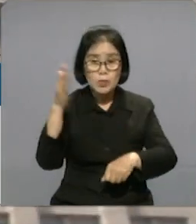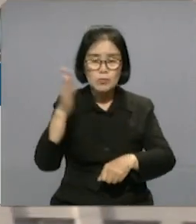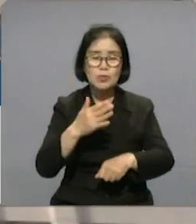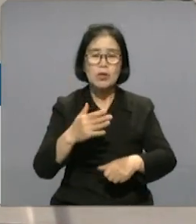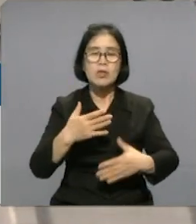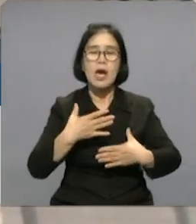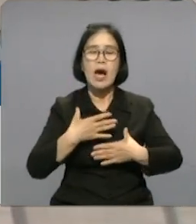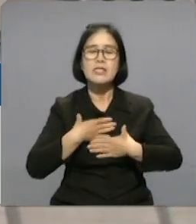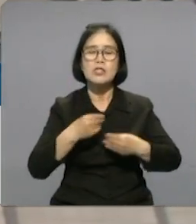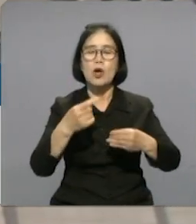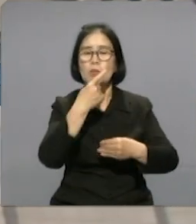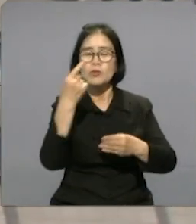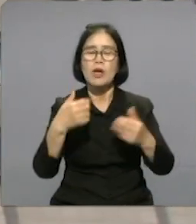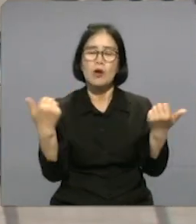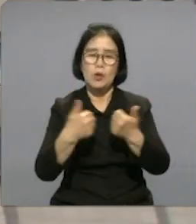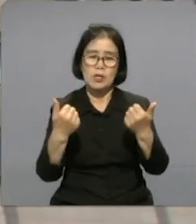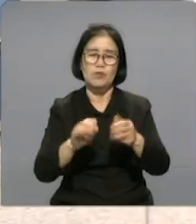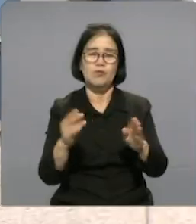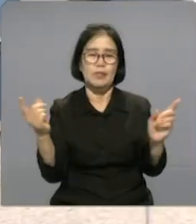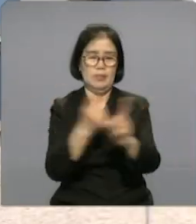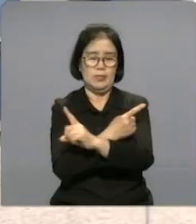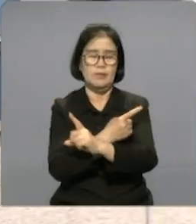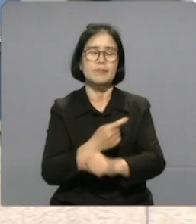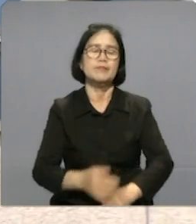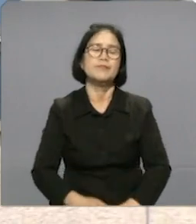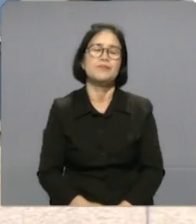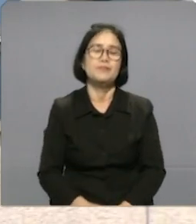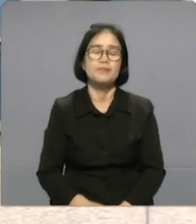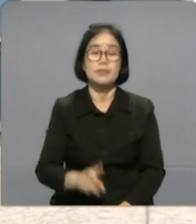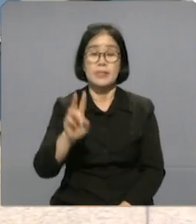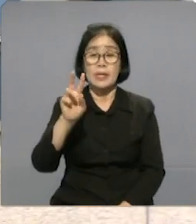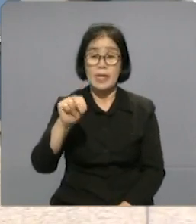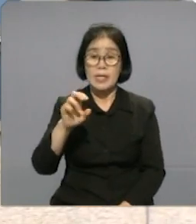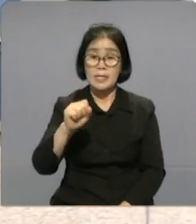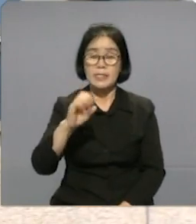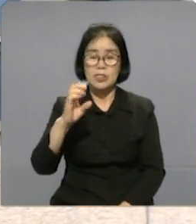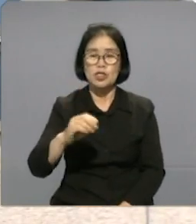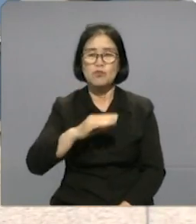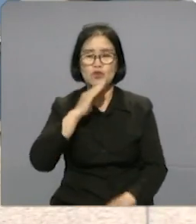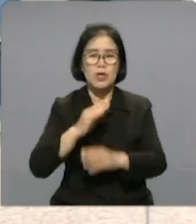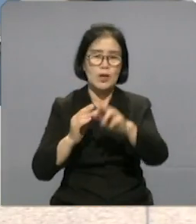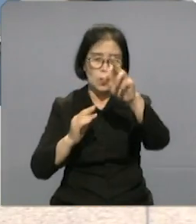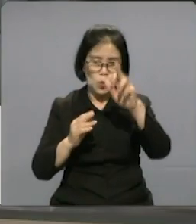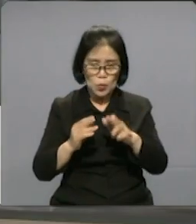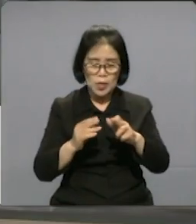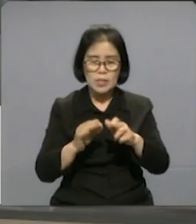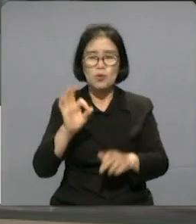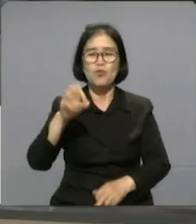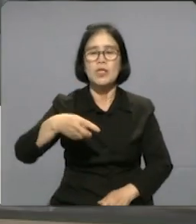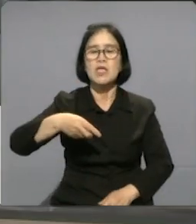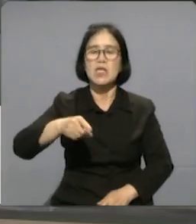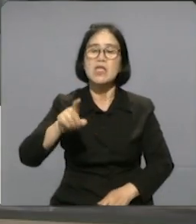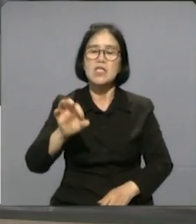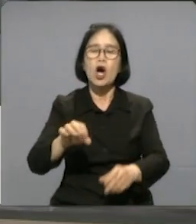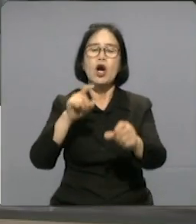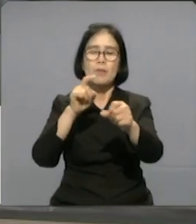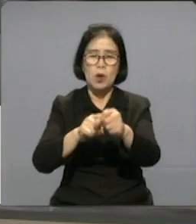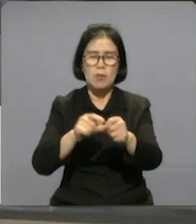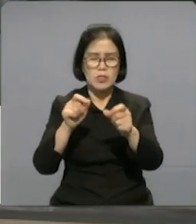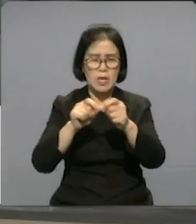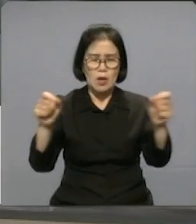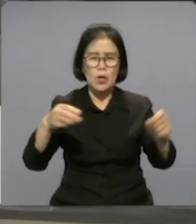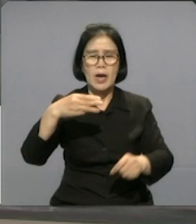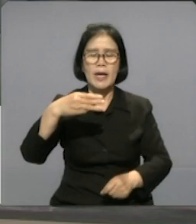국가안전보장회 nsc로 전환했습니다 nsc는 북한의 로켓을 소위 위성 명목의